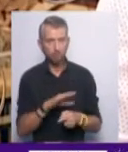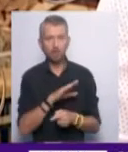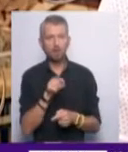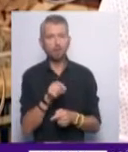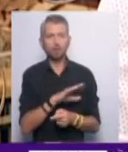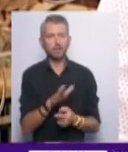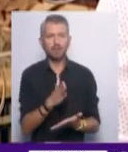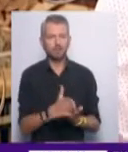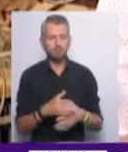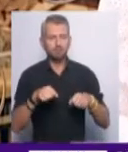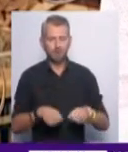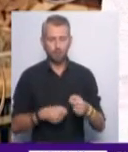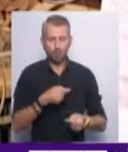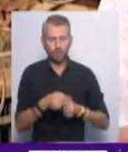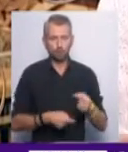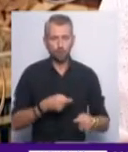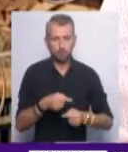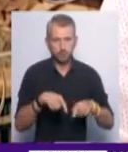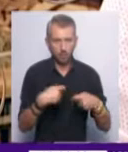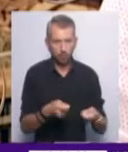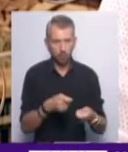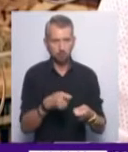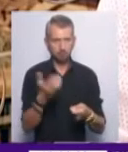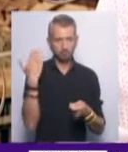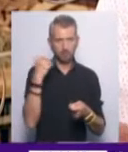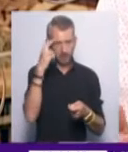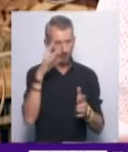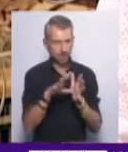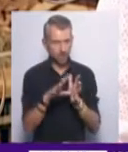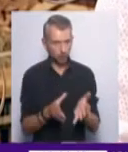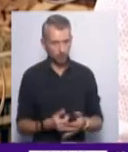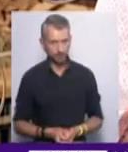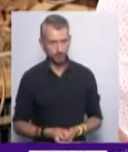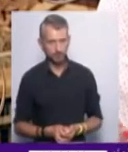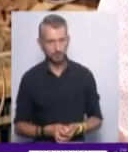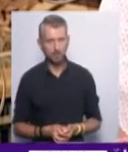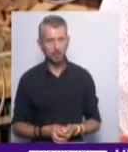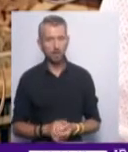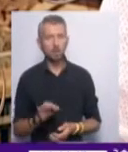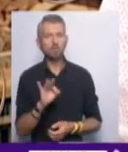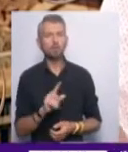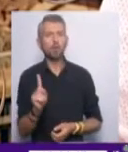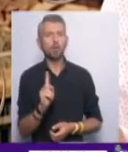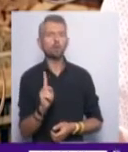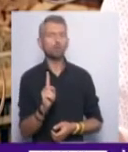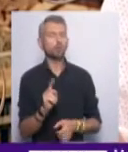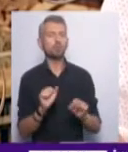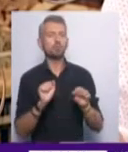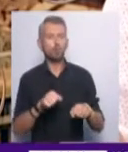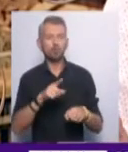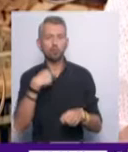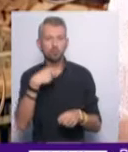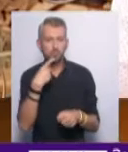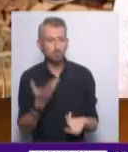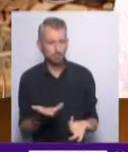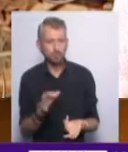ніяким правонаступником того ПАТ «Київенерго». Ну, про що можуть йти